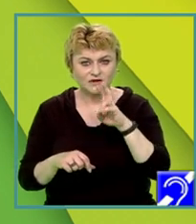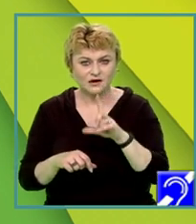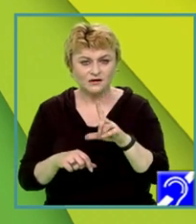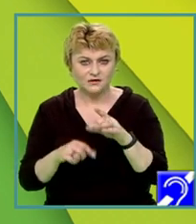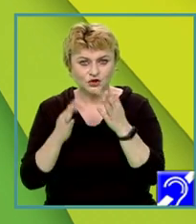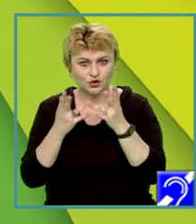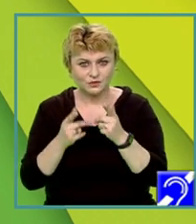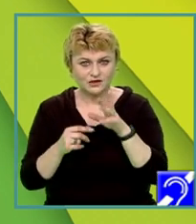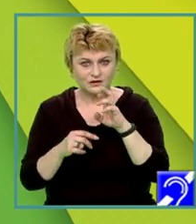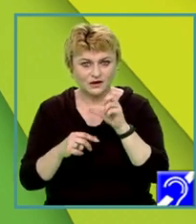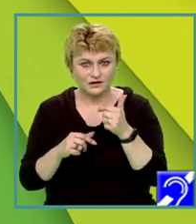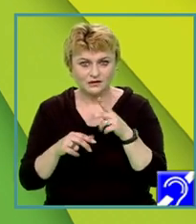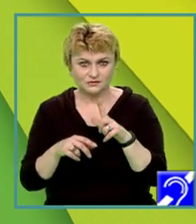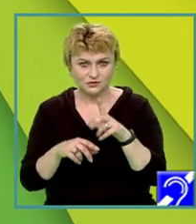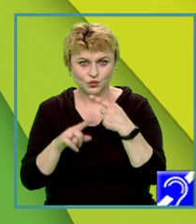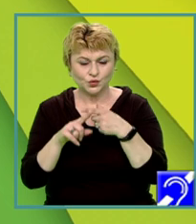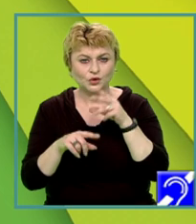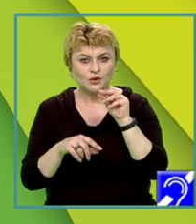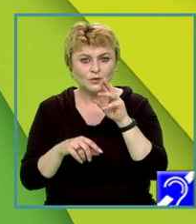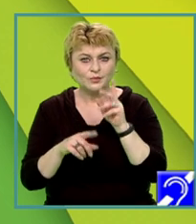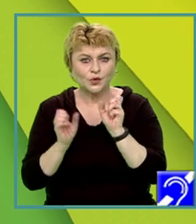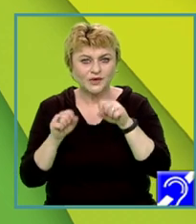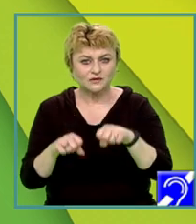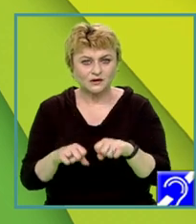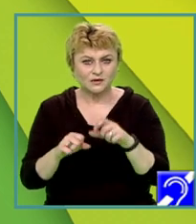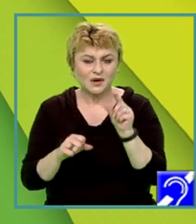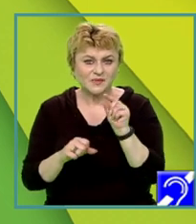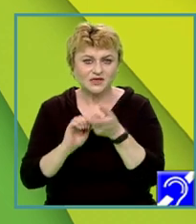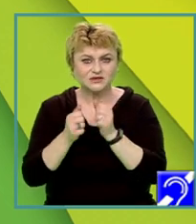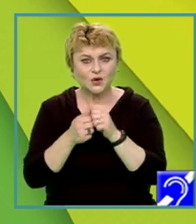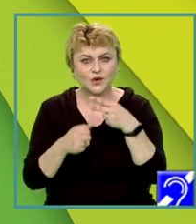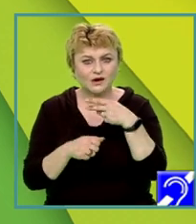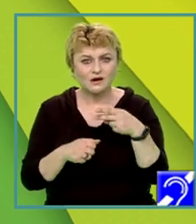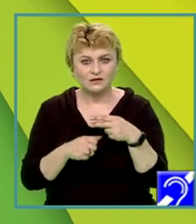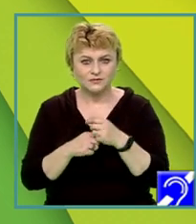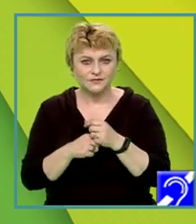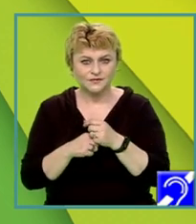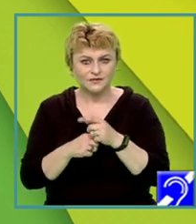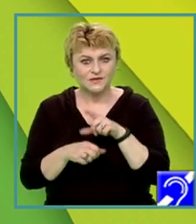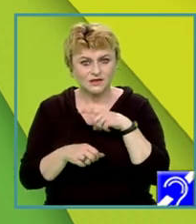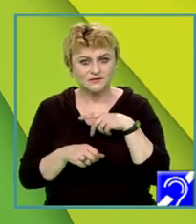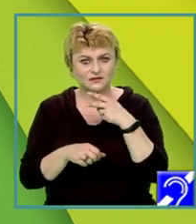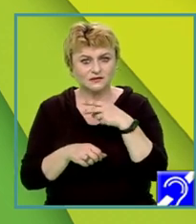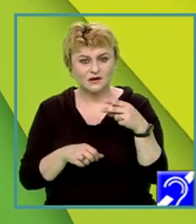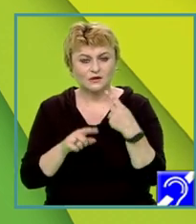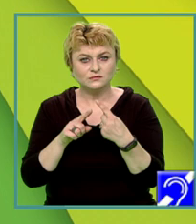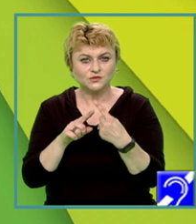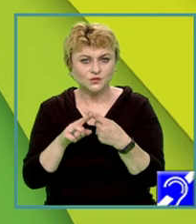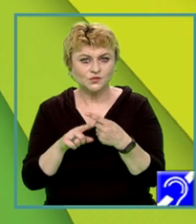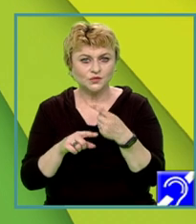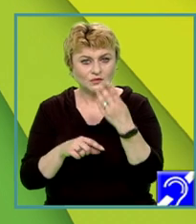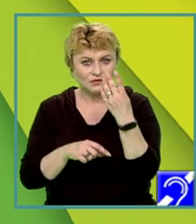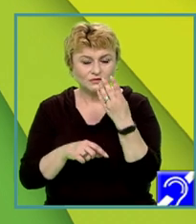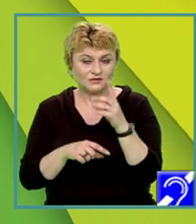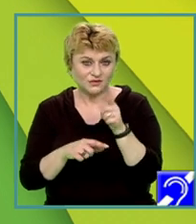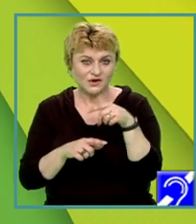cu proprietatea că modul de x mai mic sau egal cu doi este egală cu și avem de ales din patru